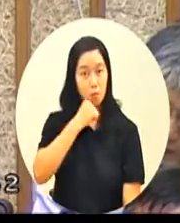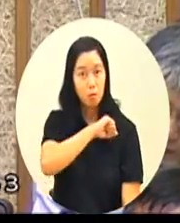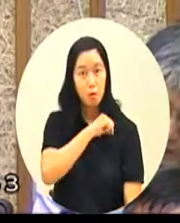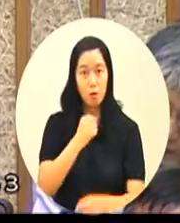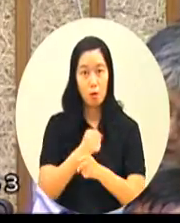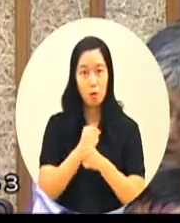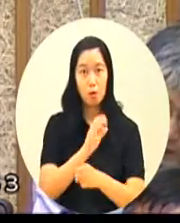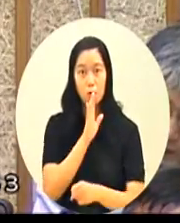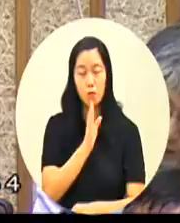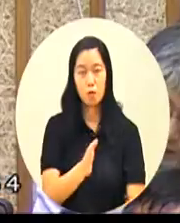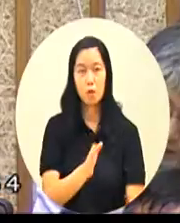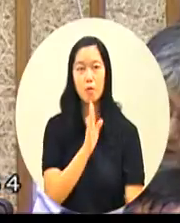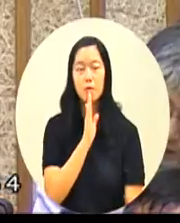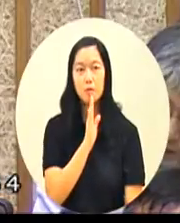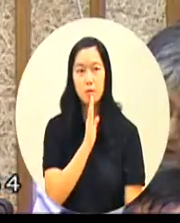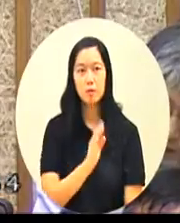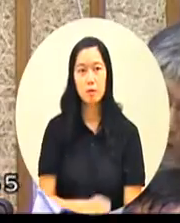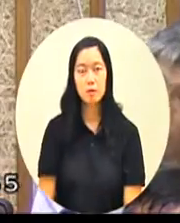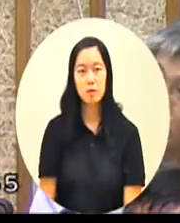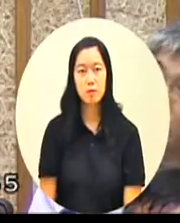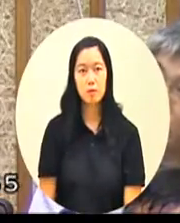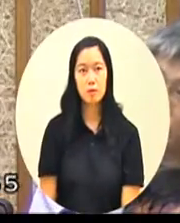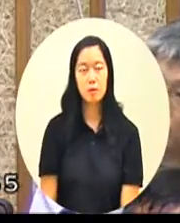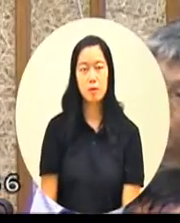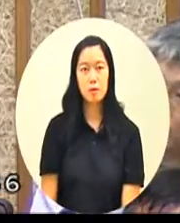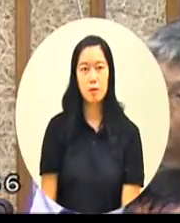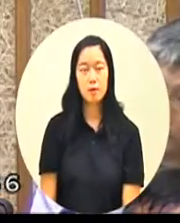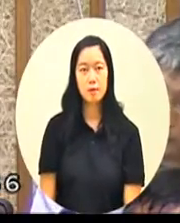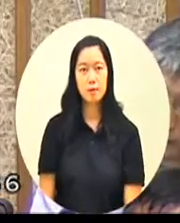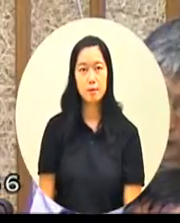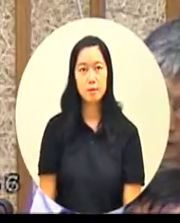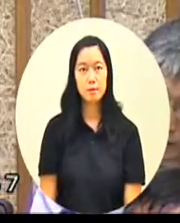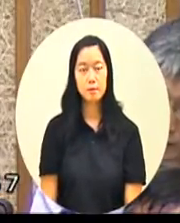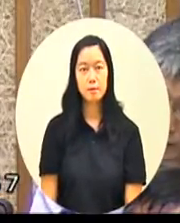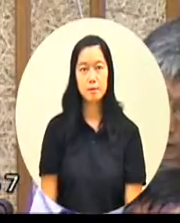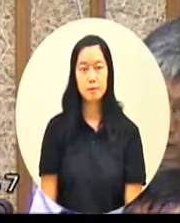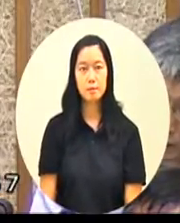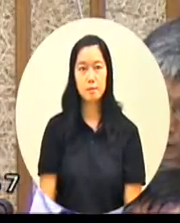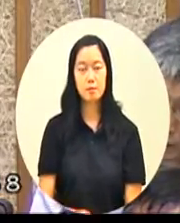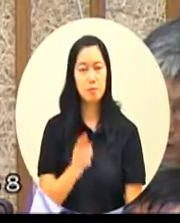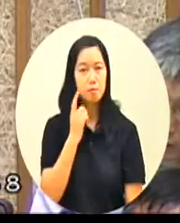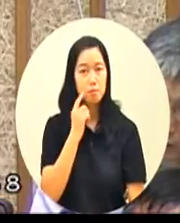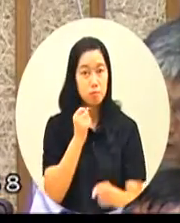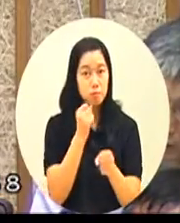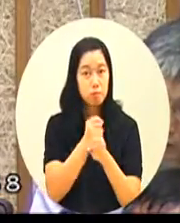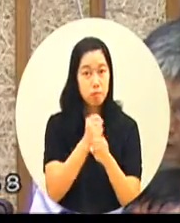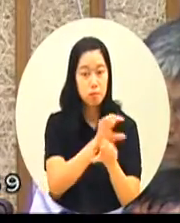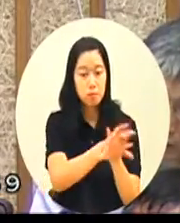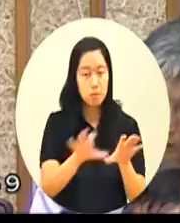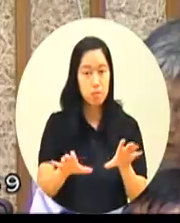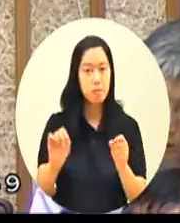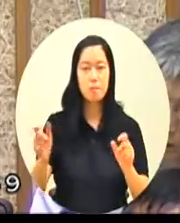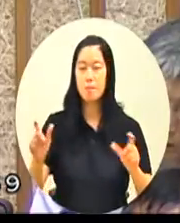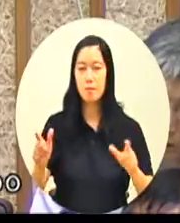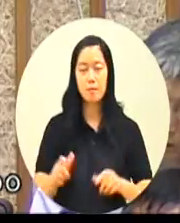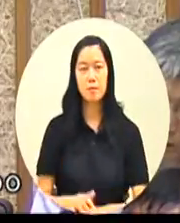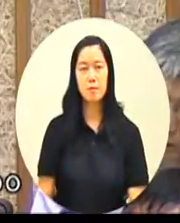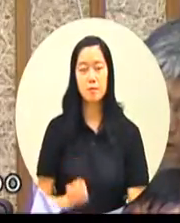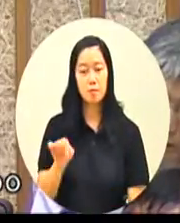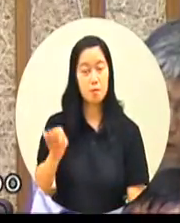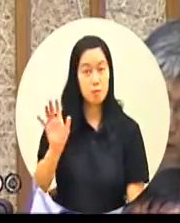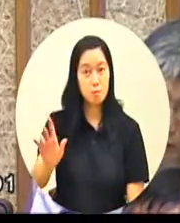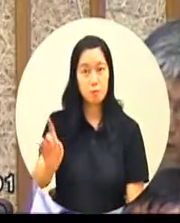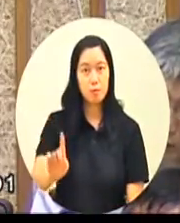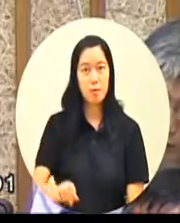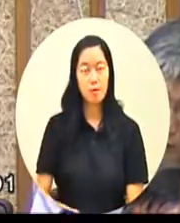台湾 做的，对吧？ 对，我们台湾，我们台湾 仿冒就对了， 也不是仿冒，它是比较属于第